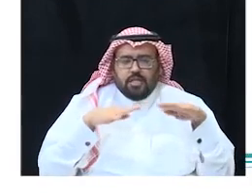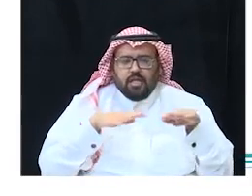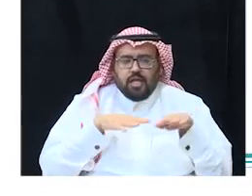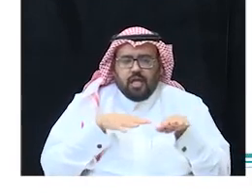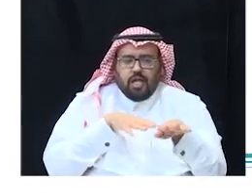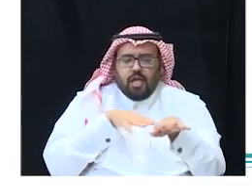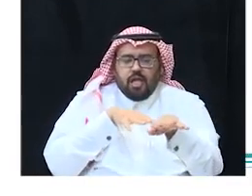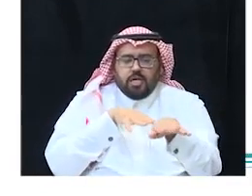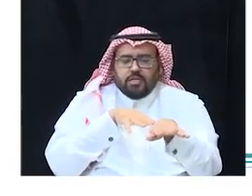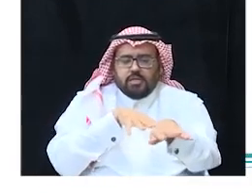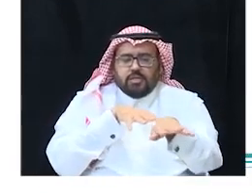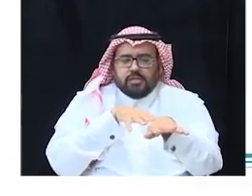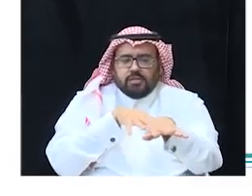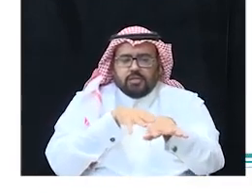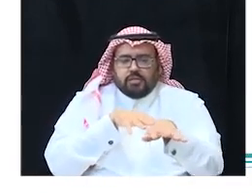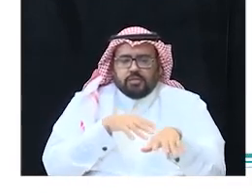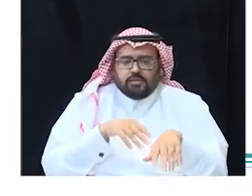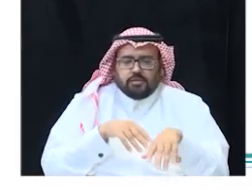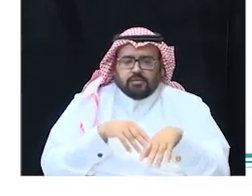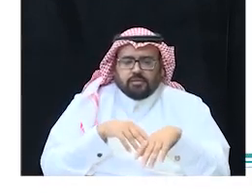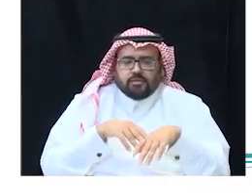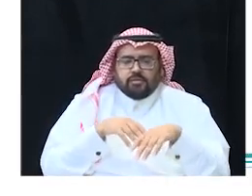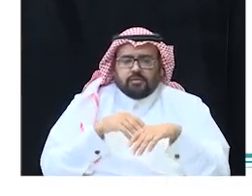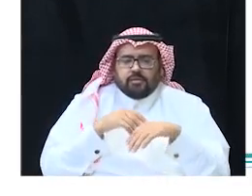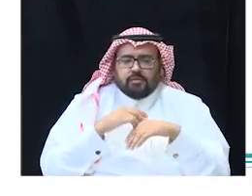فيحدث تنافر بينهما.